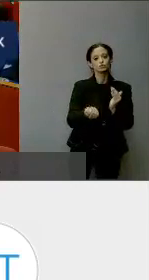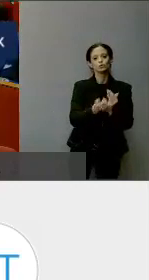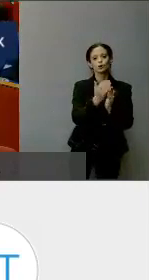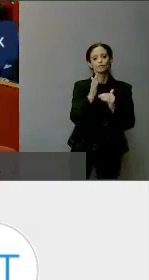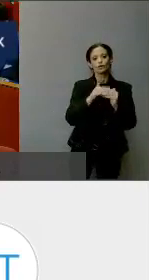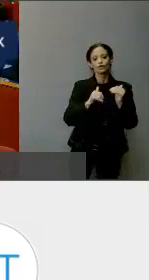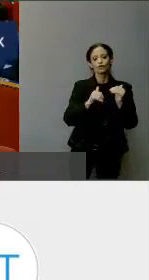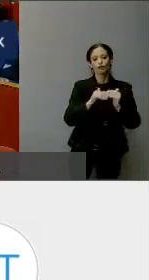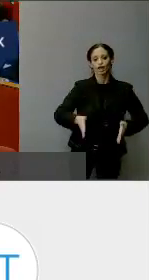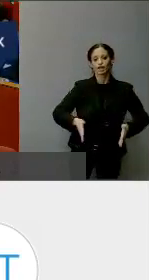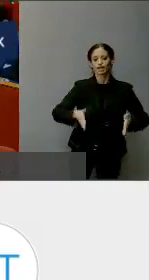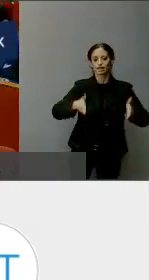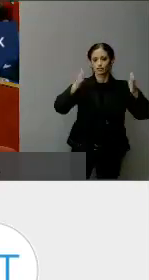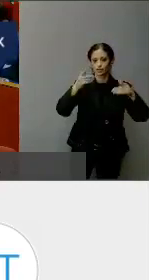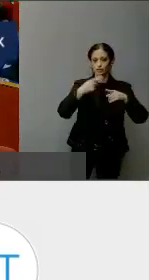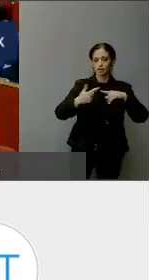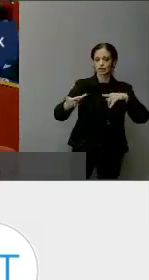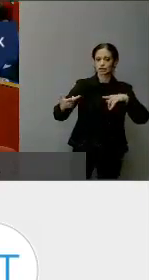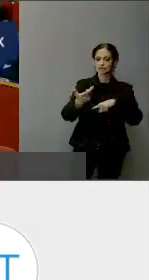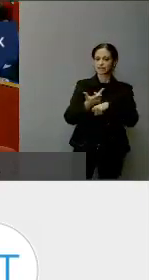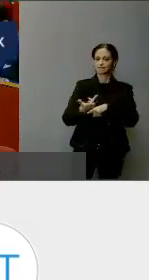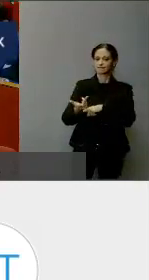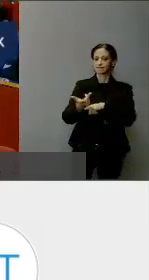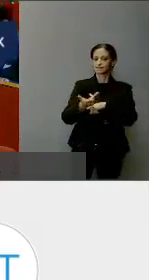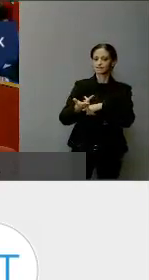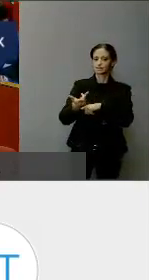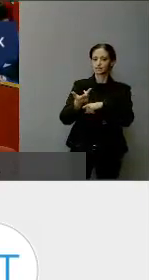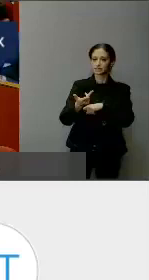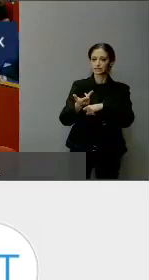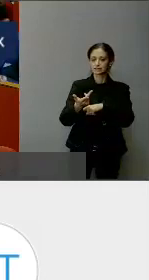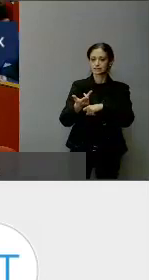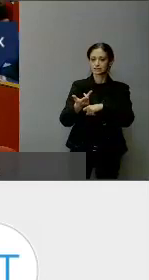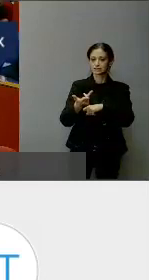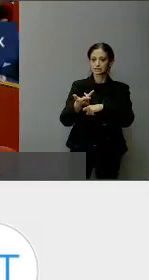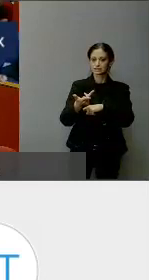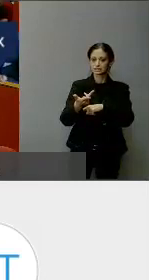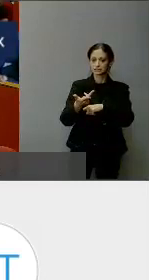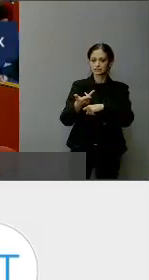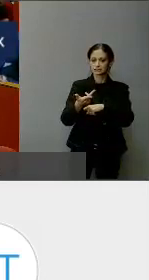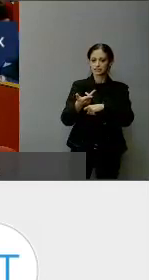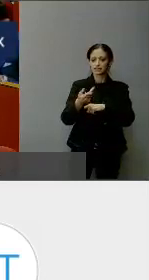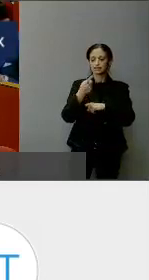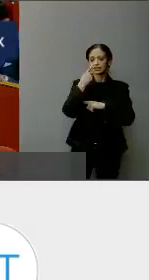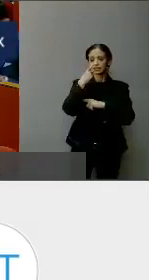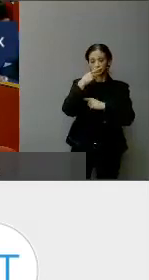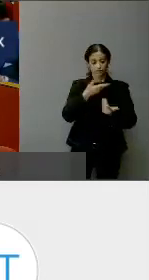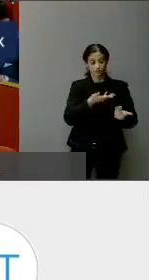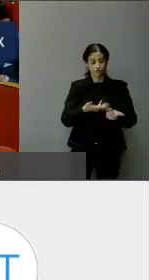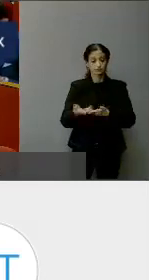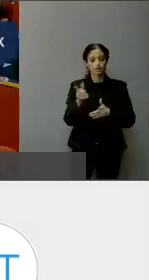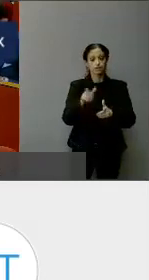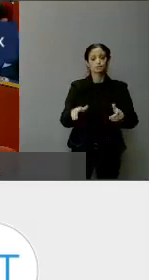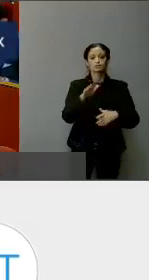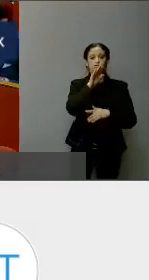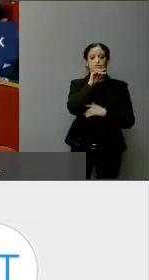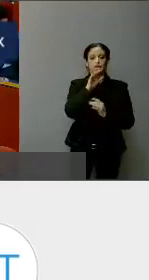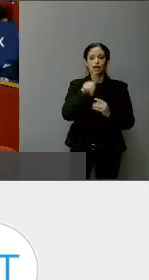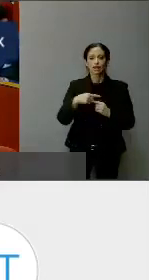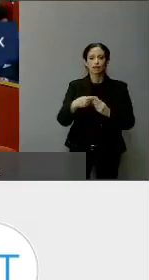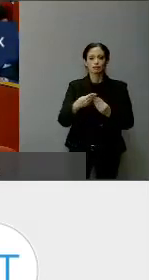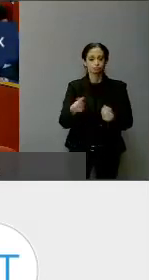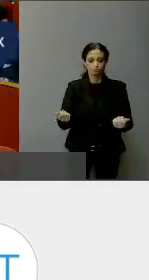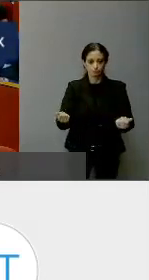ad uso servizi per appunto accogliere ian e che poi non se n'è più fatto probabilmente